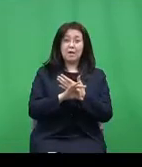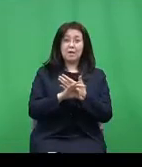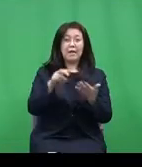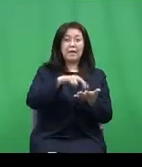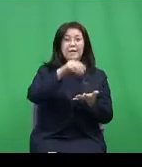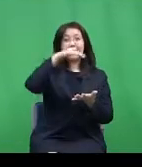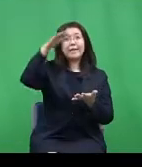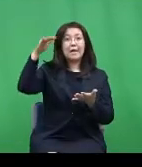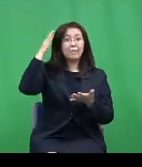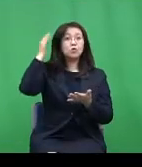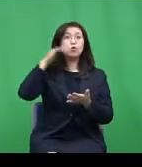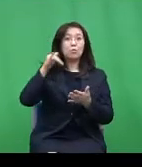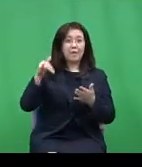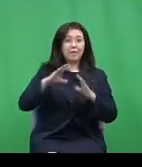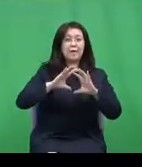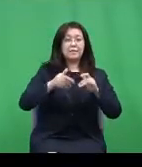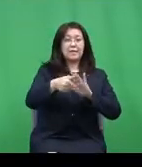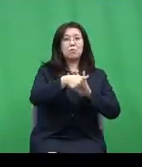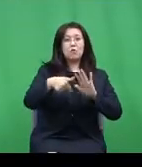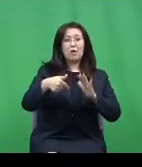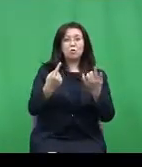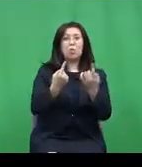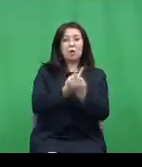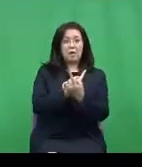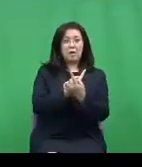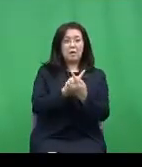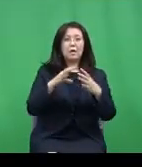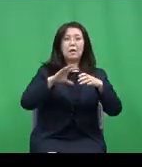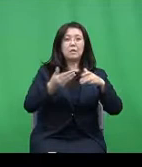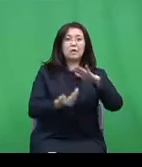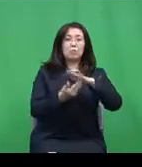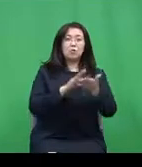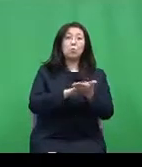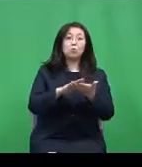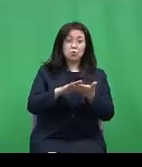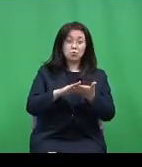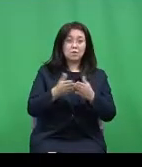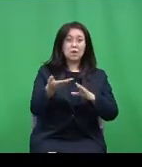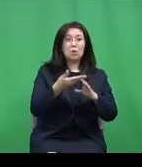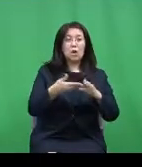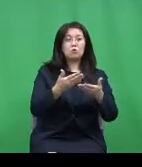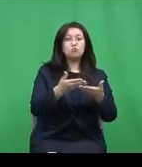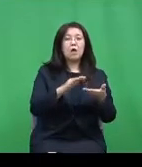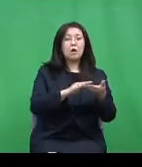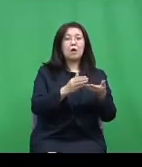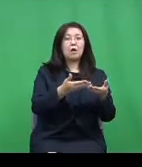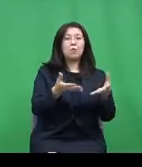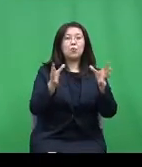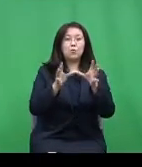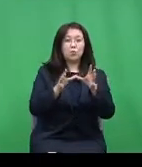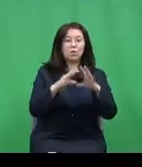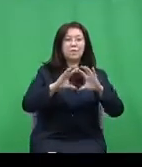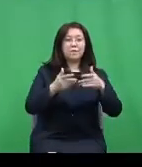例えば立山黒部世界ブランド化、世界で最も美しいワンクラブ世界総